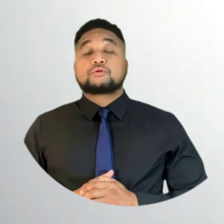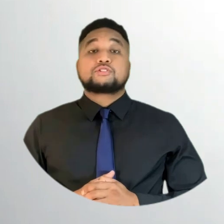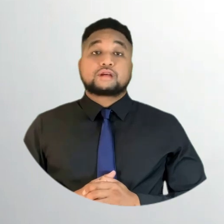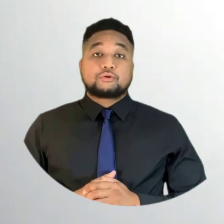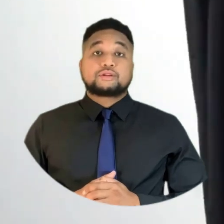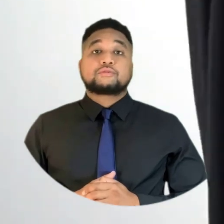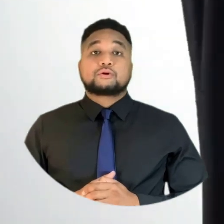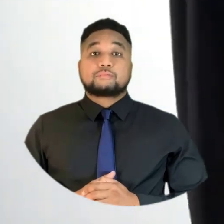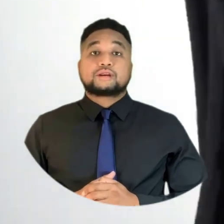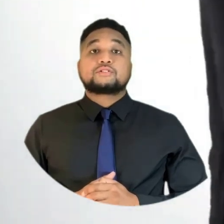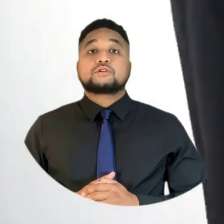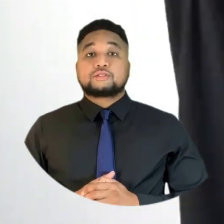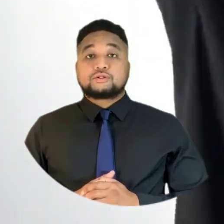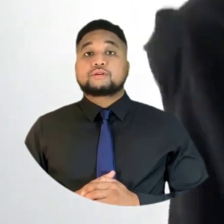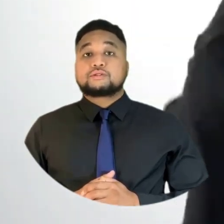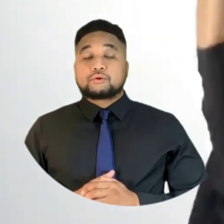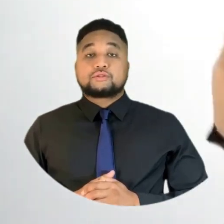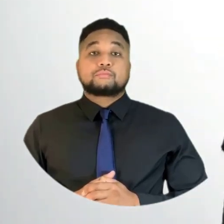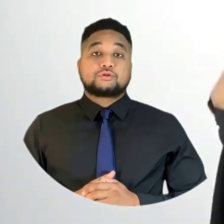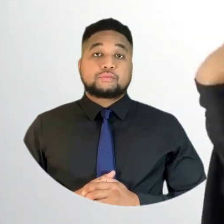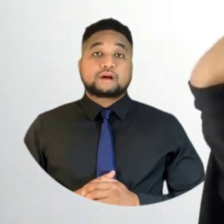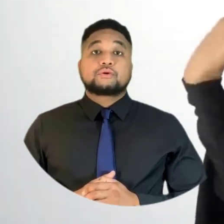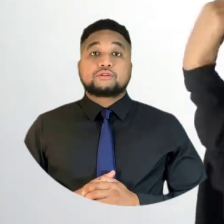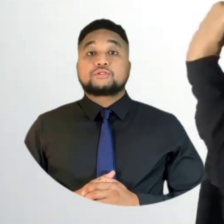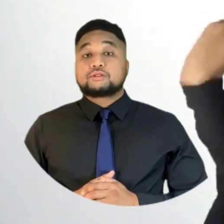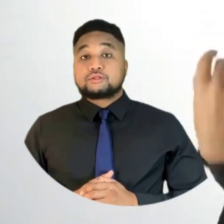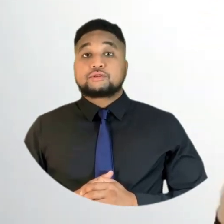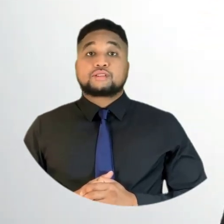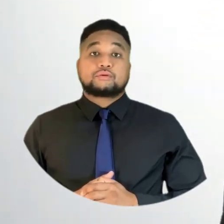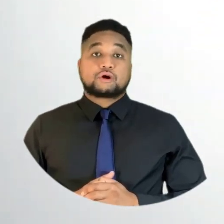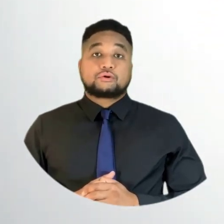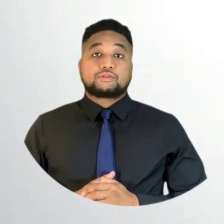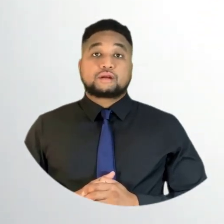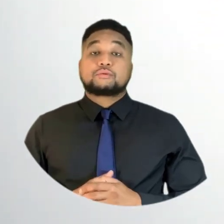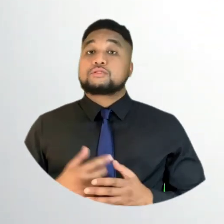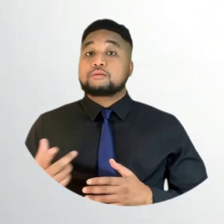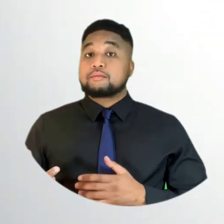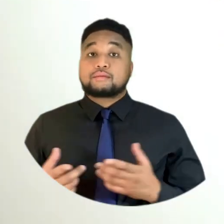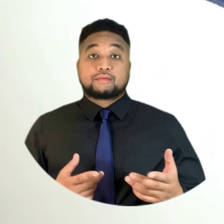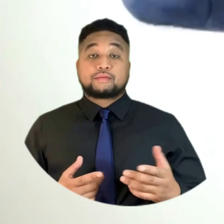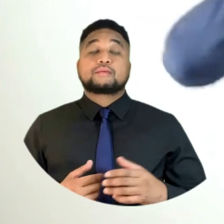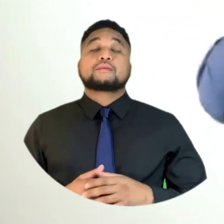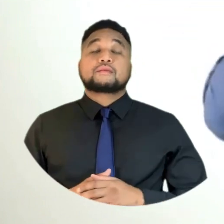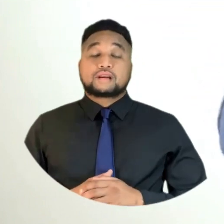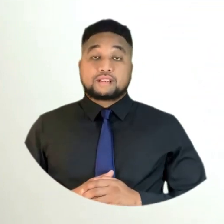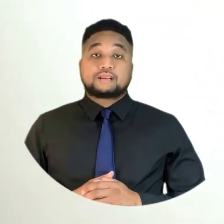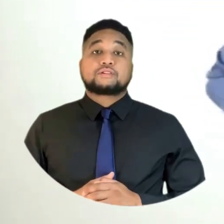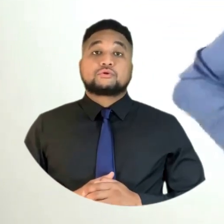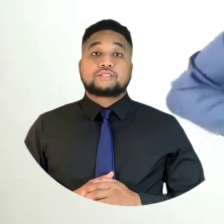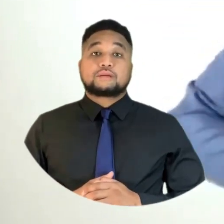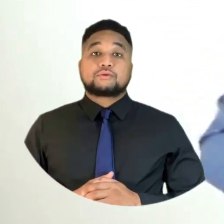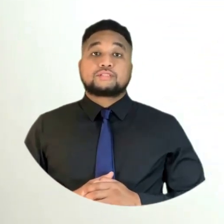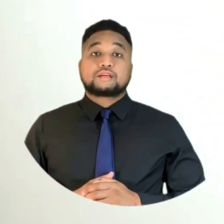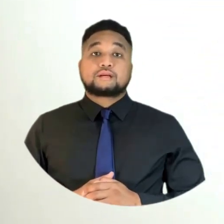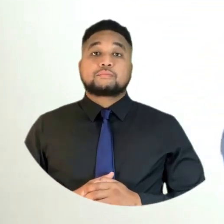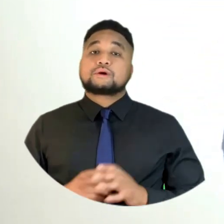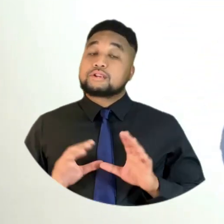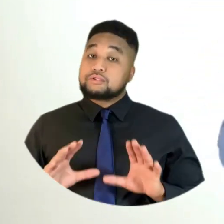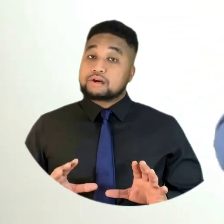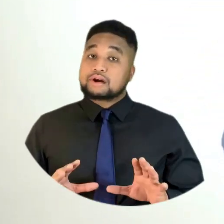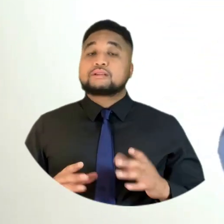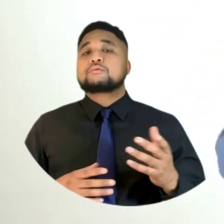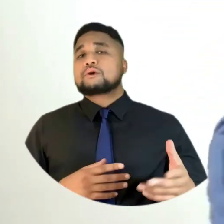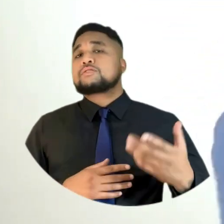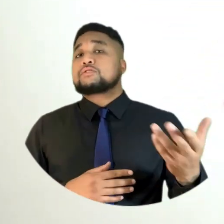agoon iyo nin aabbihii nool yahay kala awood dheere abtiriis haddii ay tahay